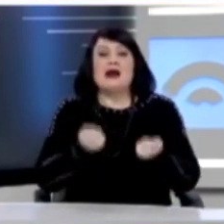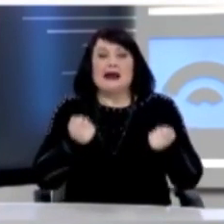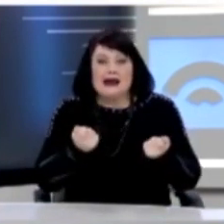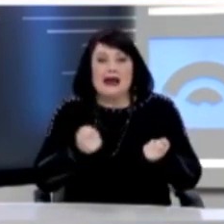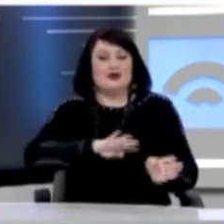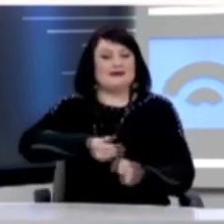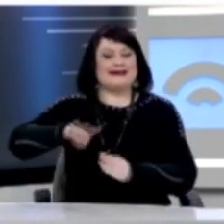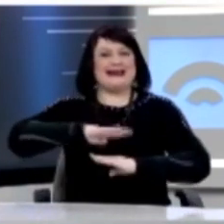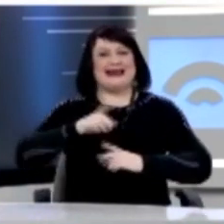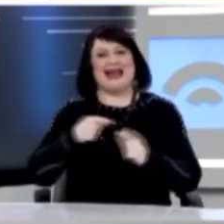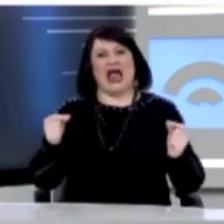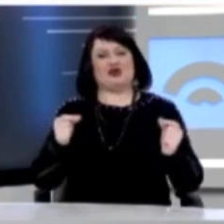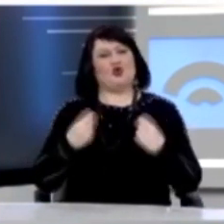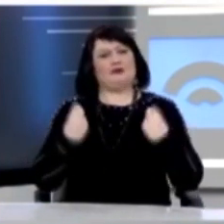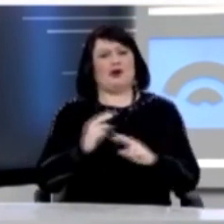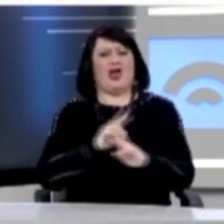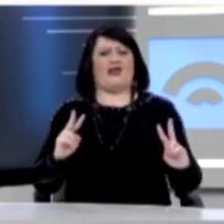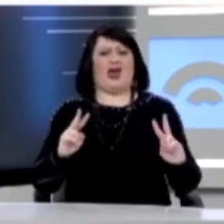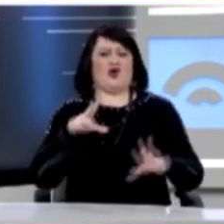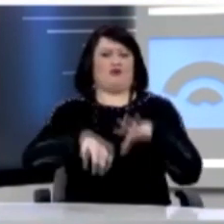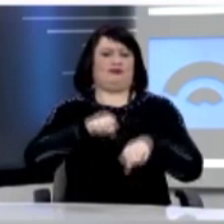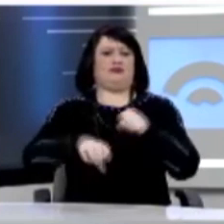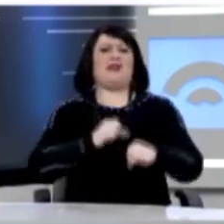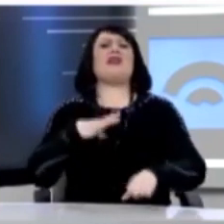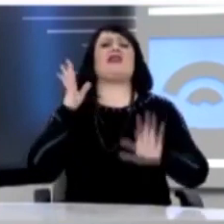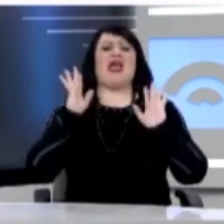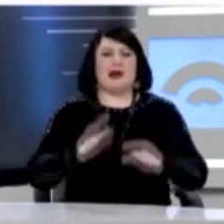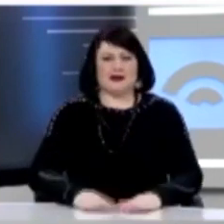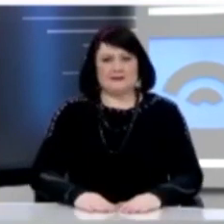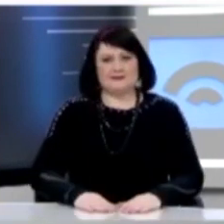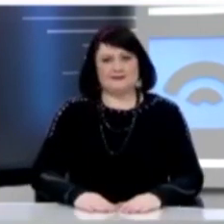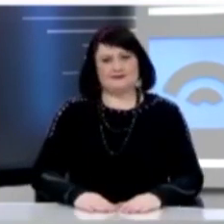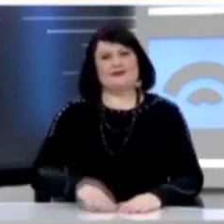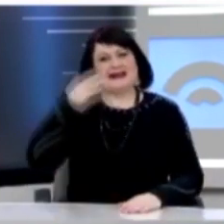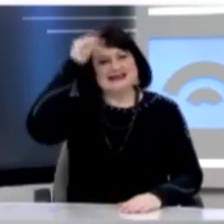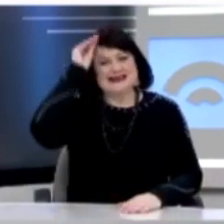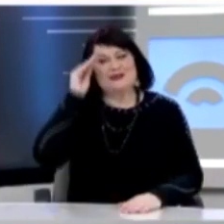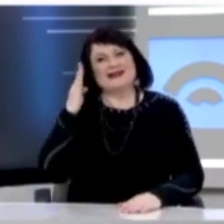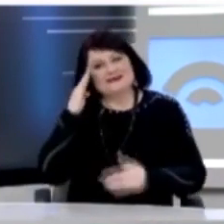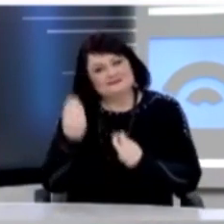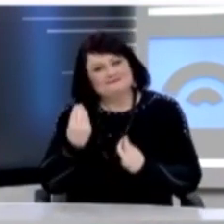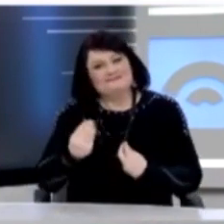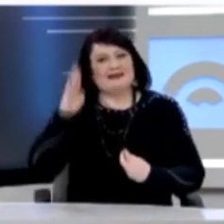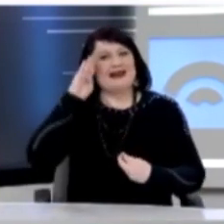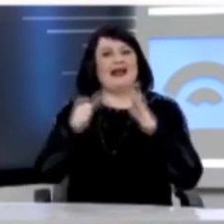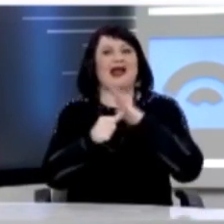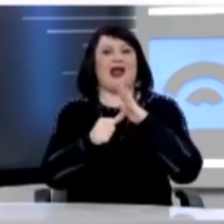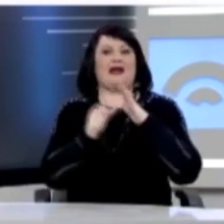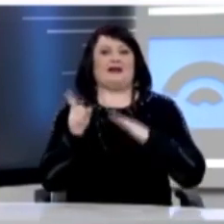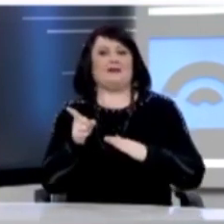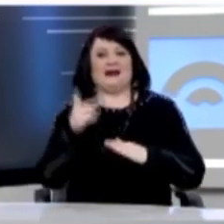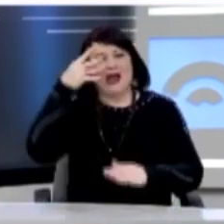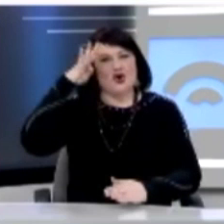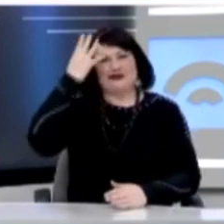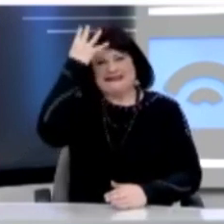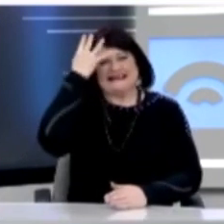υπεριαλιστική συμμαχία. Μετά τις φιλοφρονήσεις του Πρωθυπουργού στον Τραμπ, καλεί το λαό να πει και ευχαριστώ που πρωτοστατεί στην ενίσχυση του